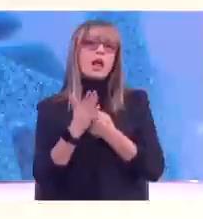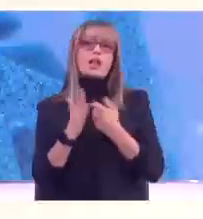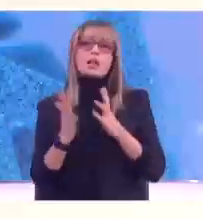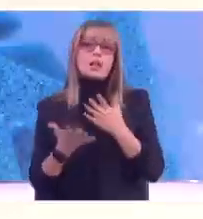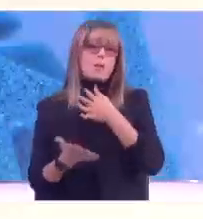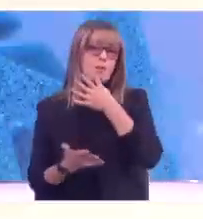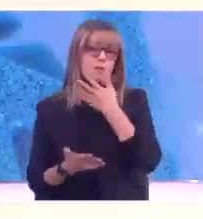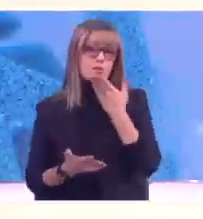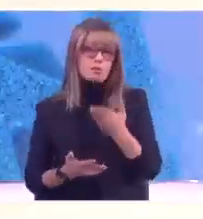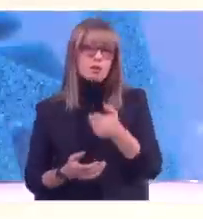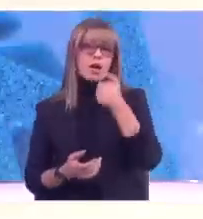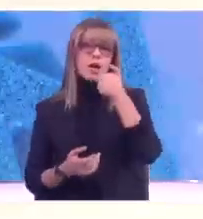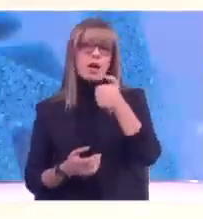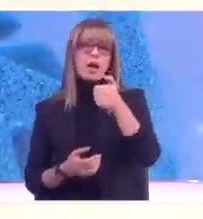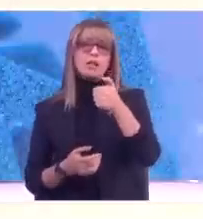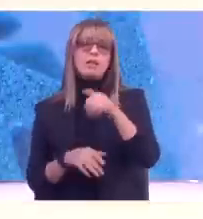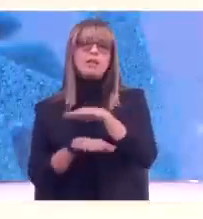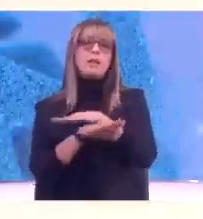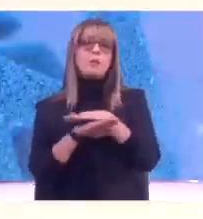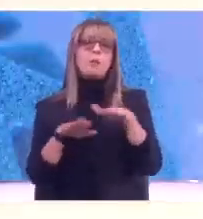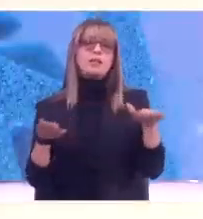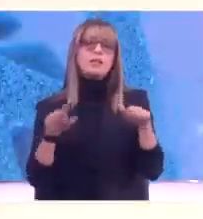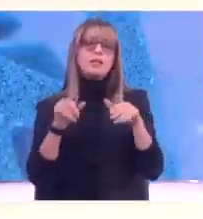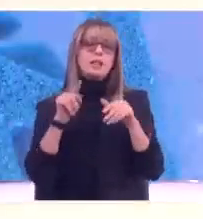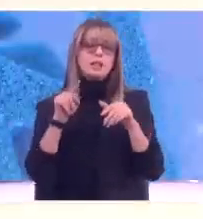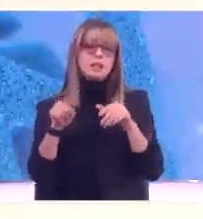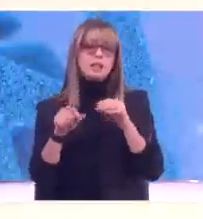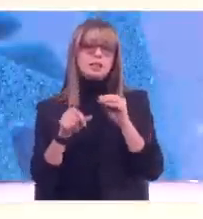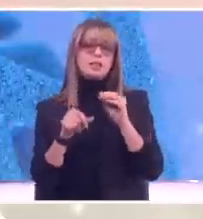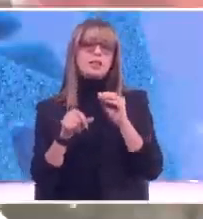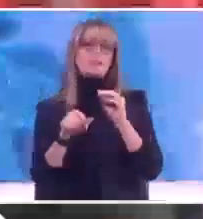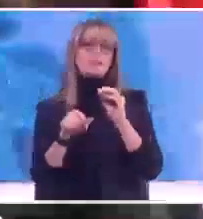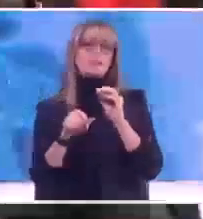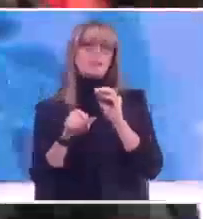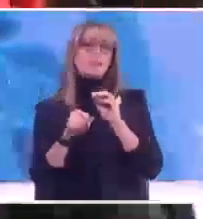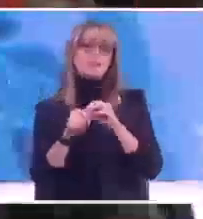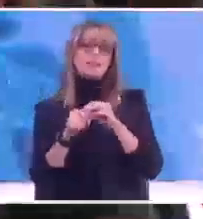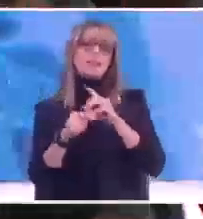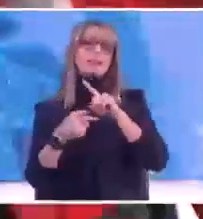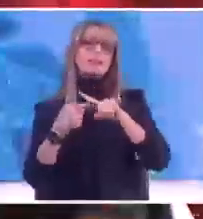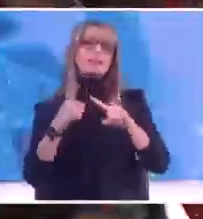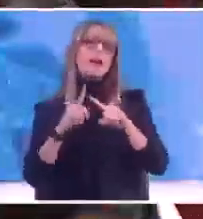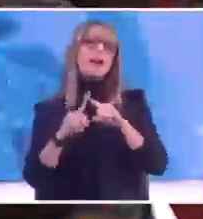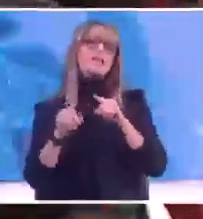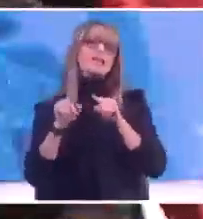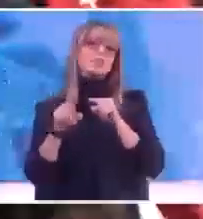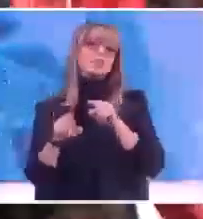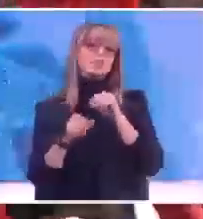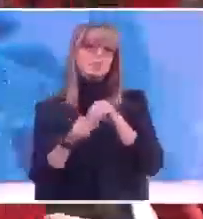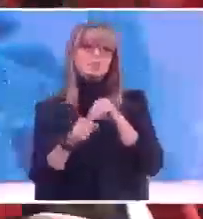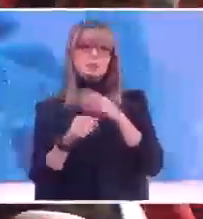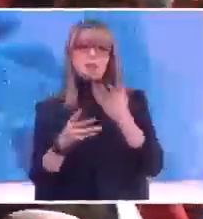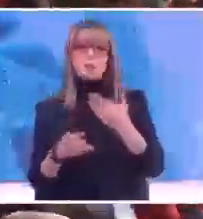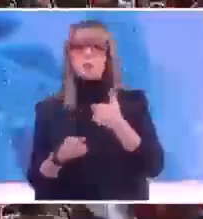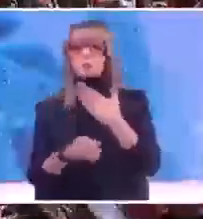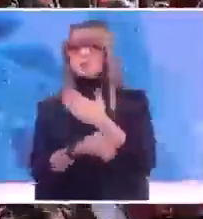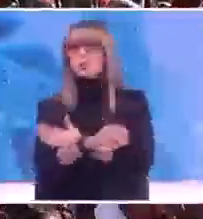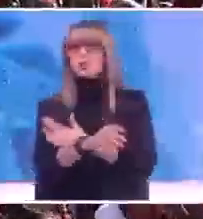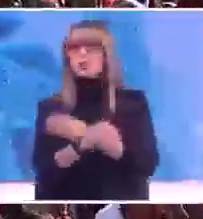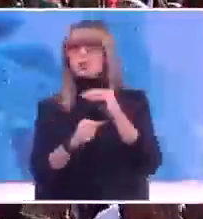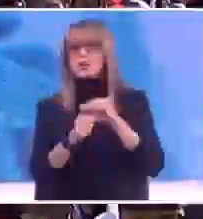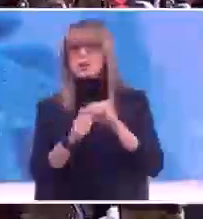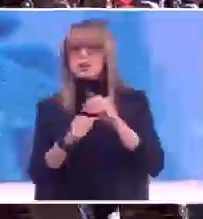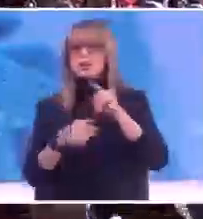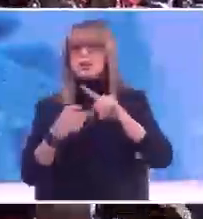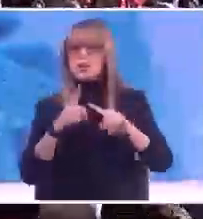musunuz? Altılı masadaki vesayetin adı siyasi vesayet. Biz ülkemizi